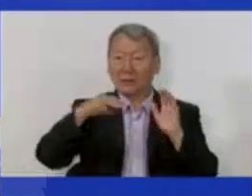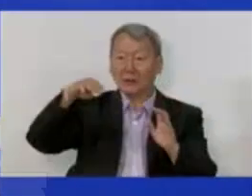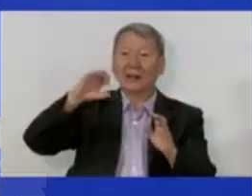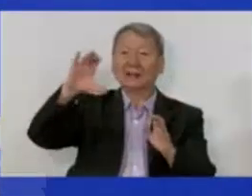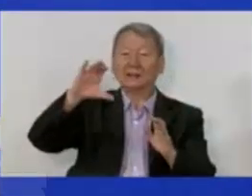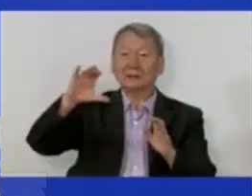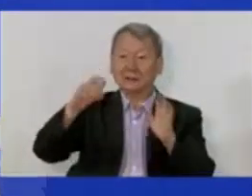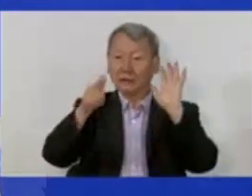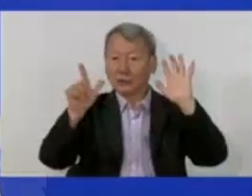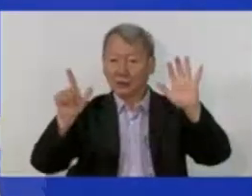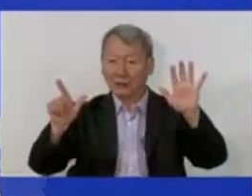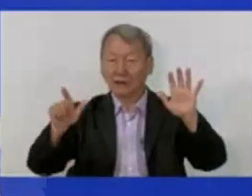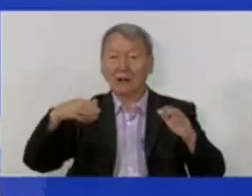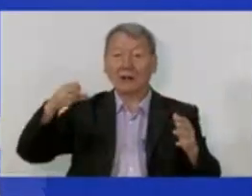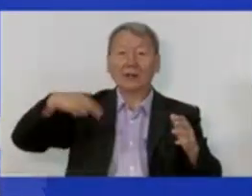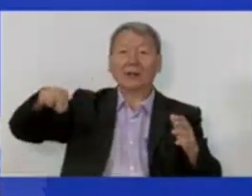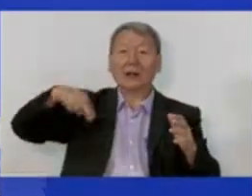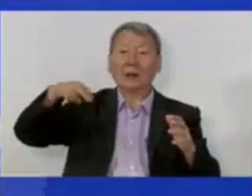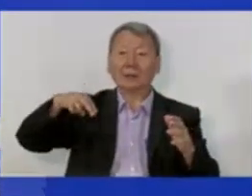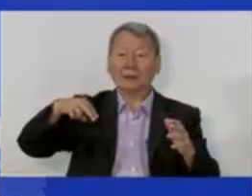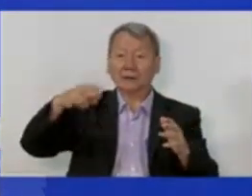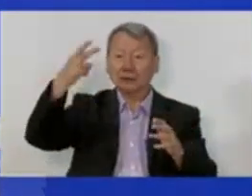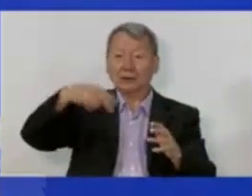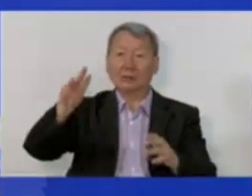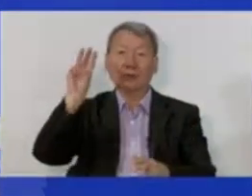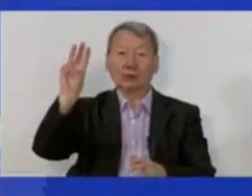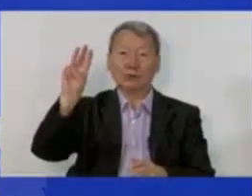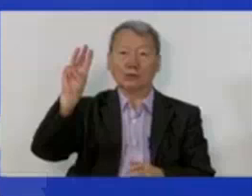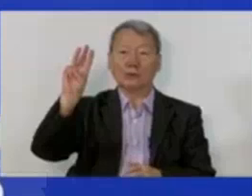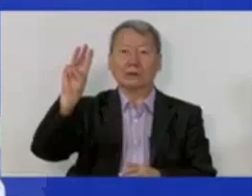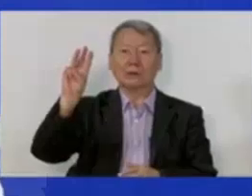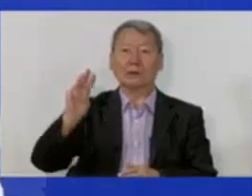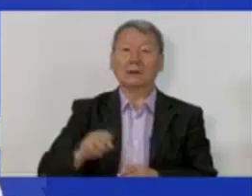Талас облысында 7, Жалабат облысында 23,